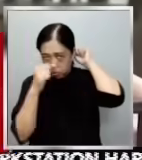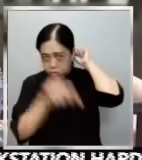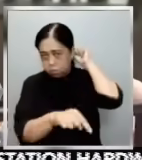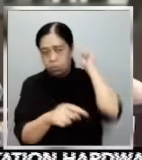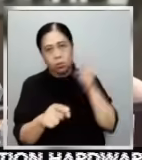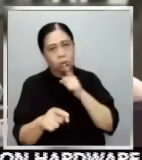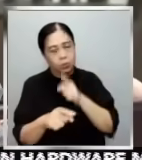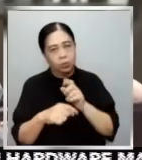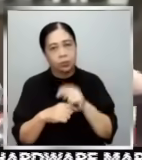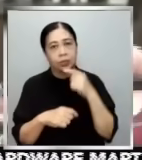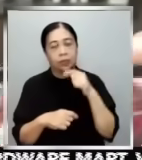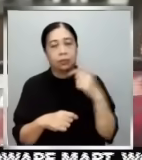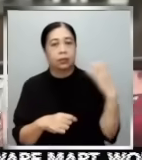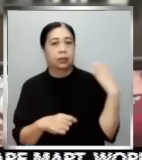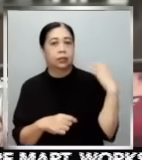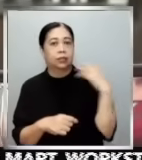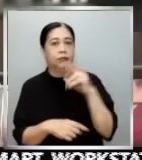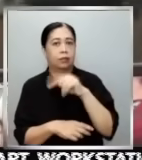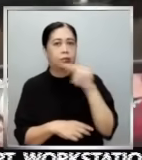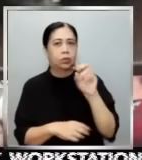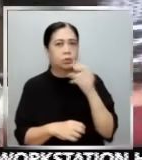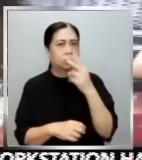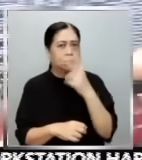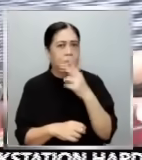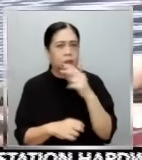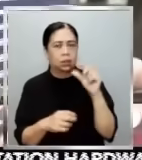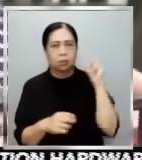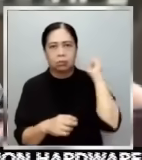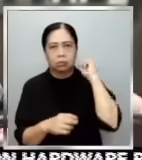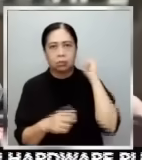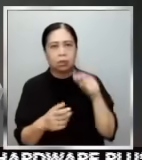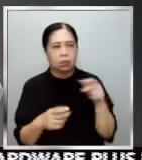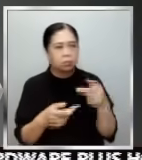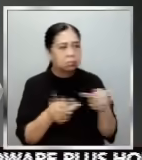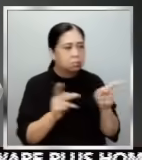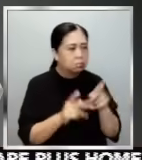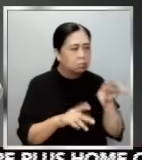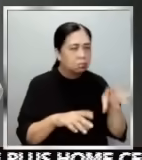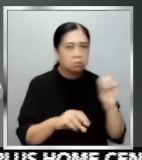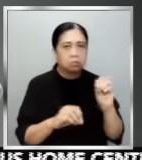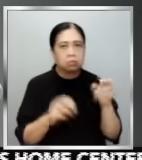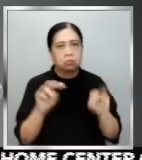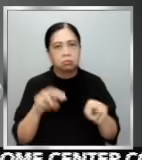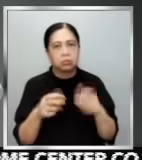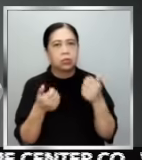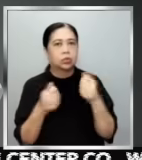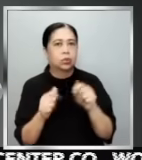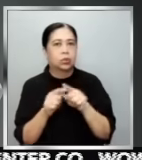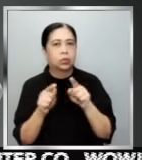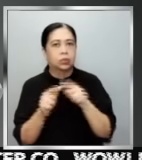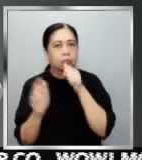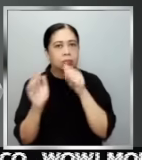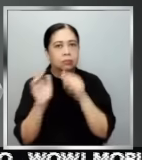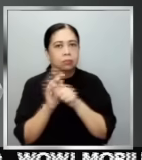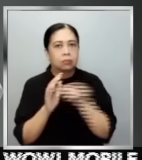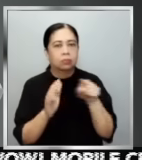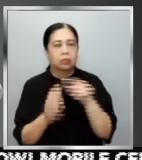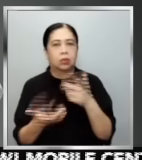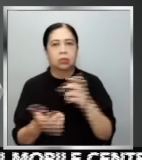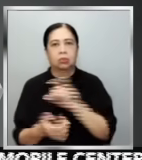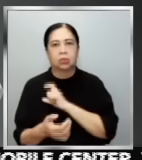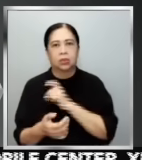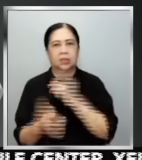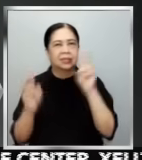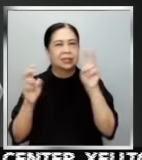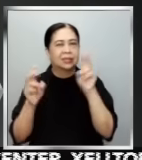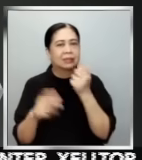ng Navotas police walang nakitang basyon ng bala sa crime scene ng Imbestigador sinubukan din daw itago sa kanya ng mga operatiba ang aniay Palpak